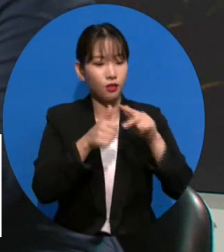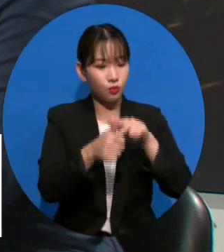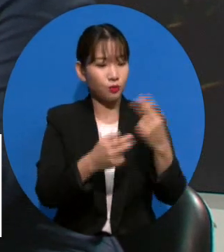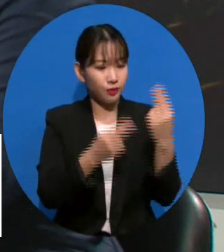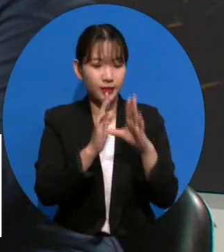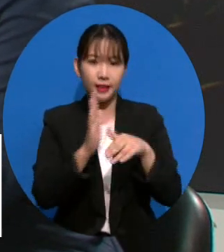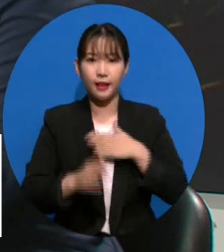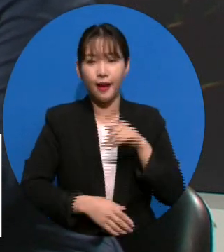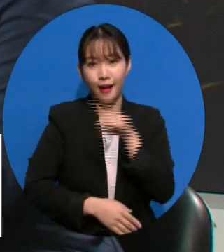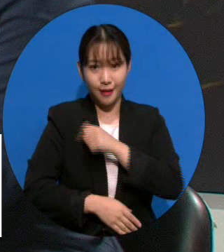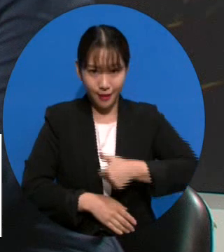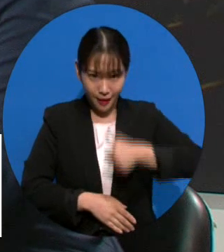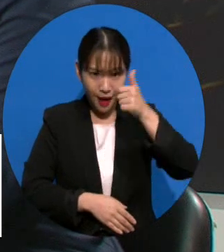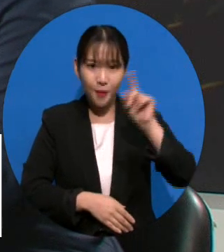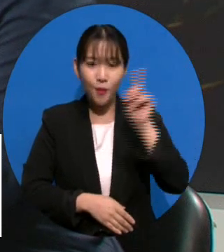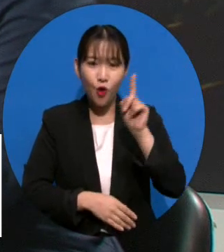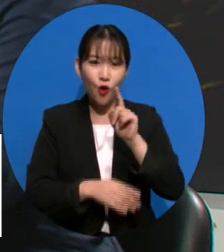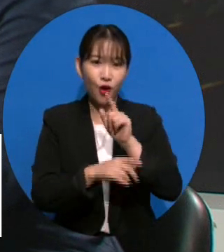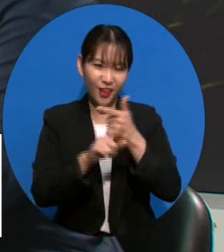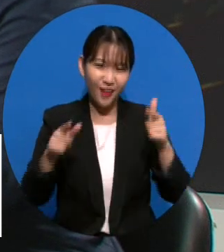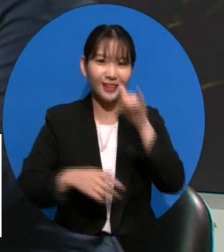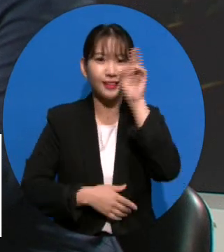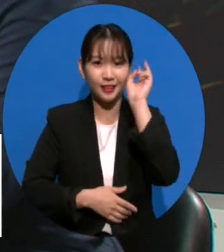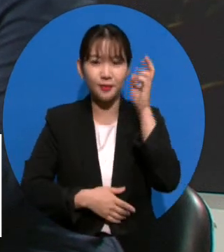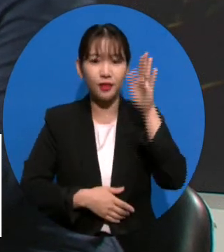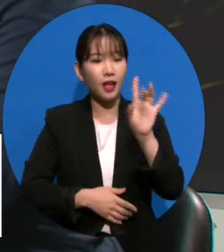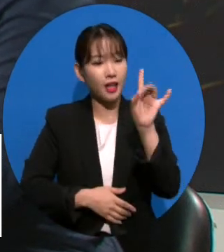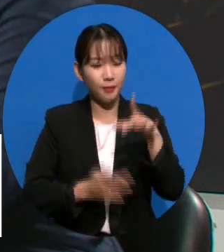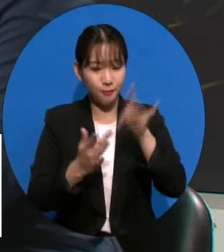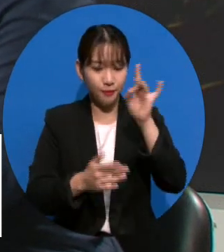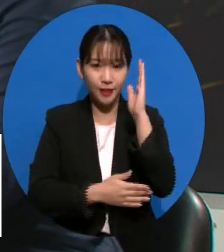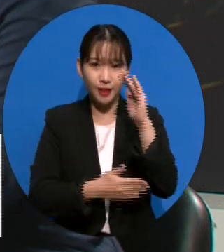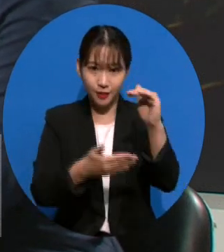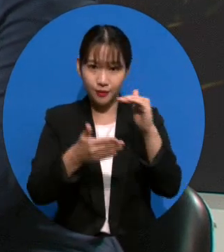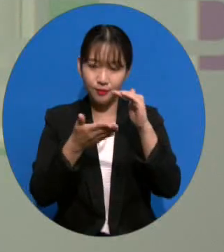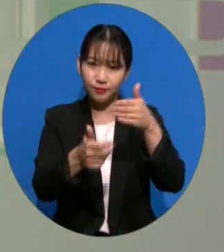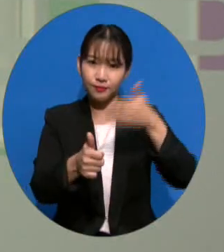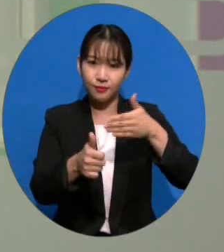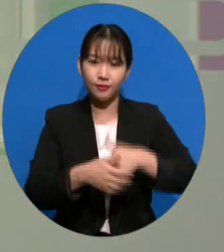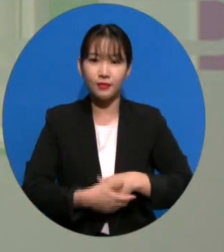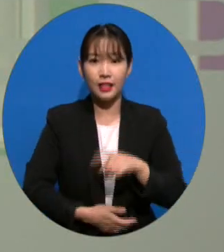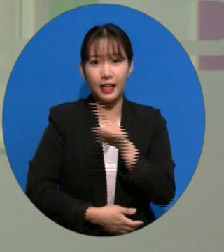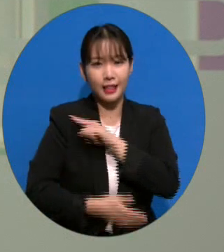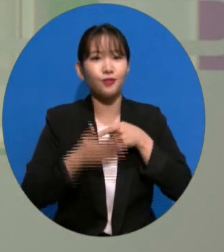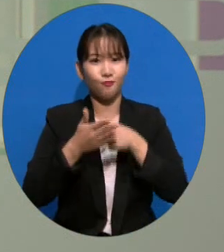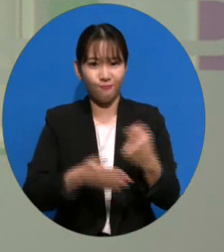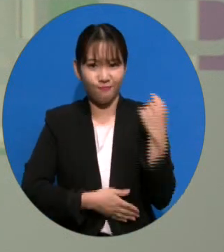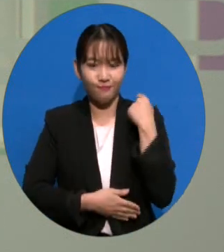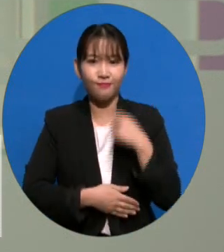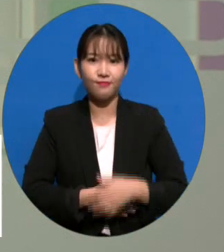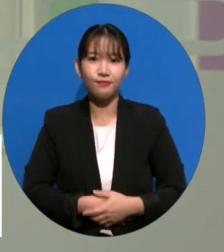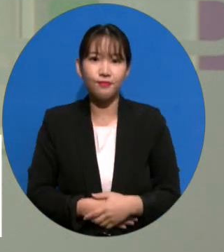비해서 내가 이것만은 가장 낫다 하는 거 여러 가지가 물론 있겠지만 네. 하나만 이야기를 해주신다면요. 무엇보다 강한 추진력